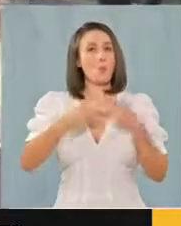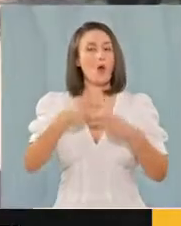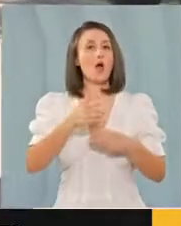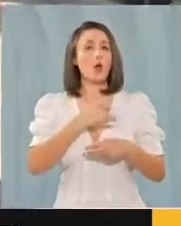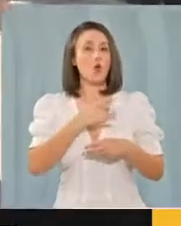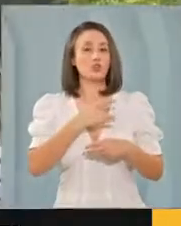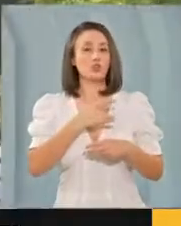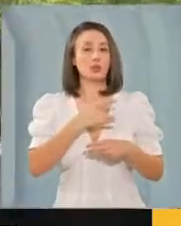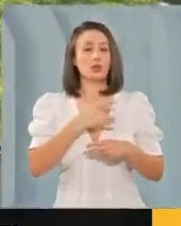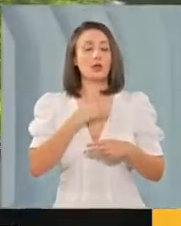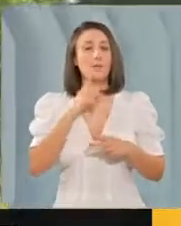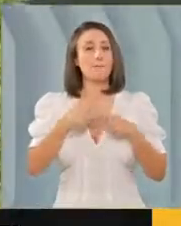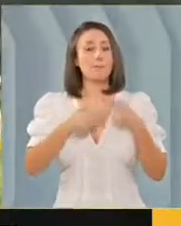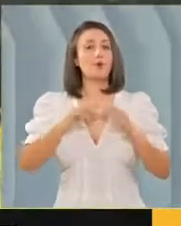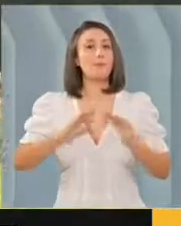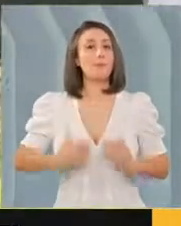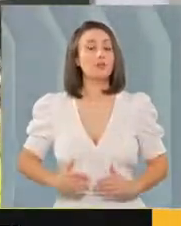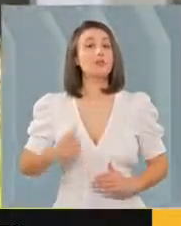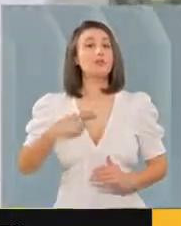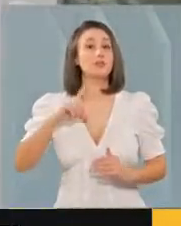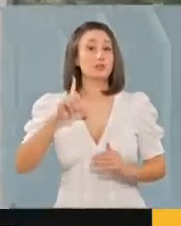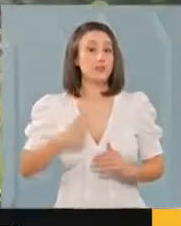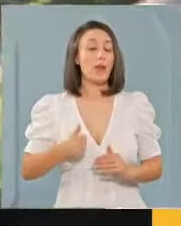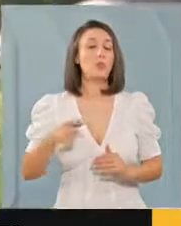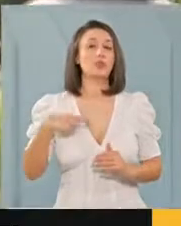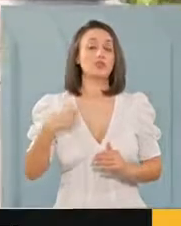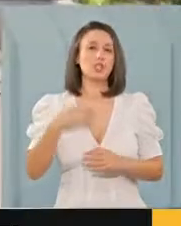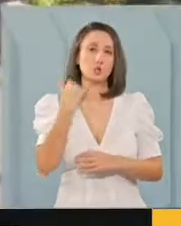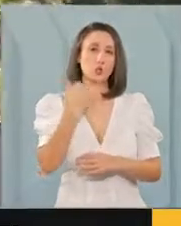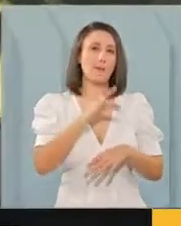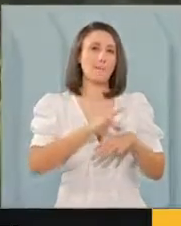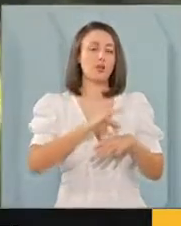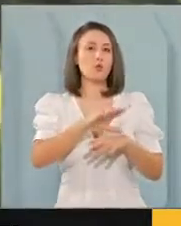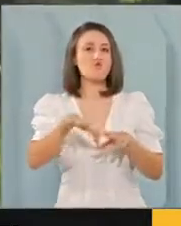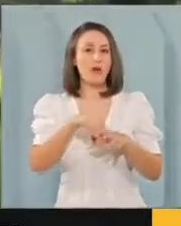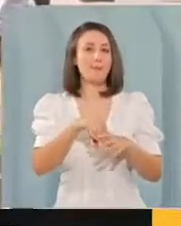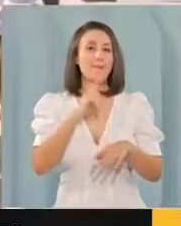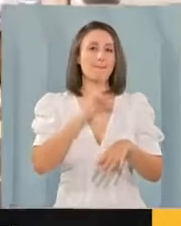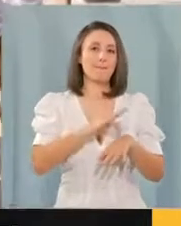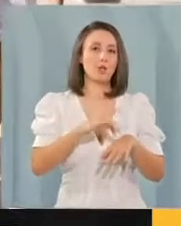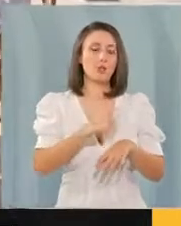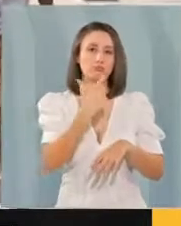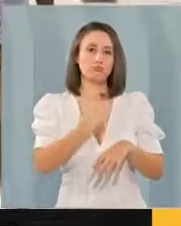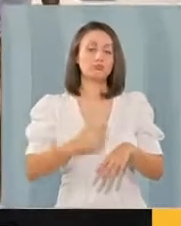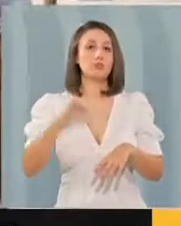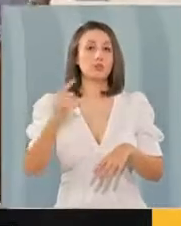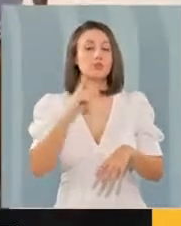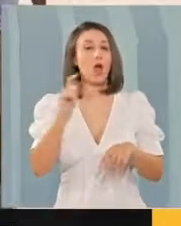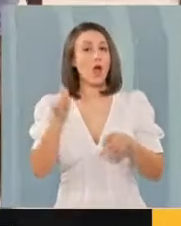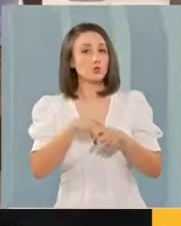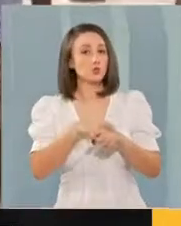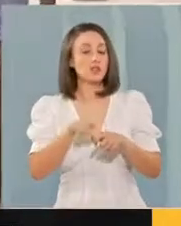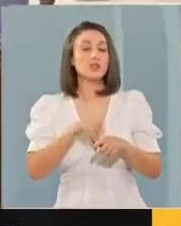boli cardiovasculare, boli metabolice, care trebuie eventual să sune medicul de familie sau medicul curant și să ajusteze